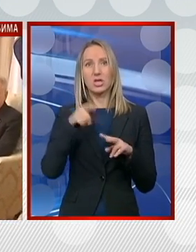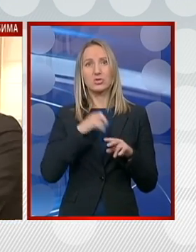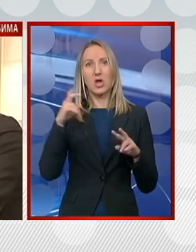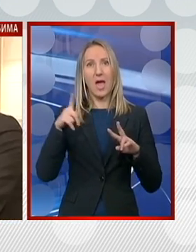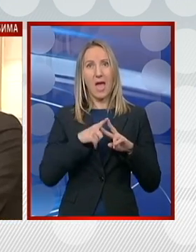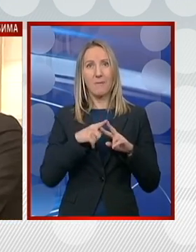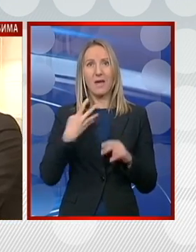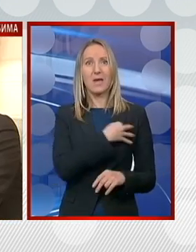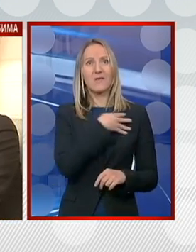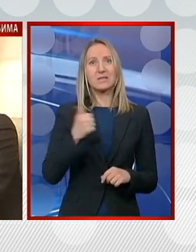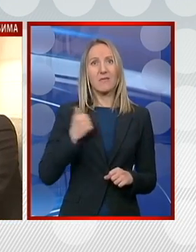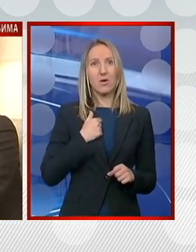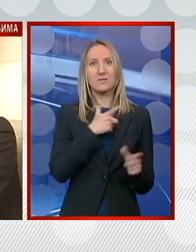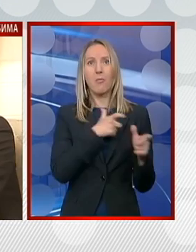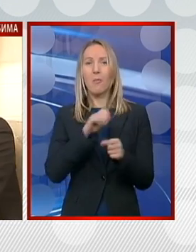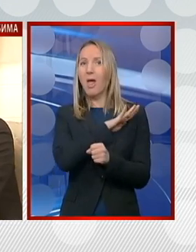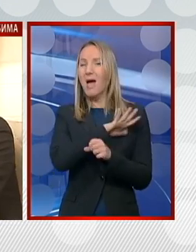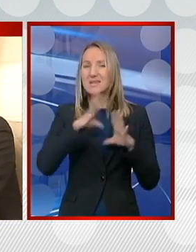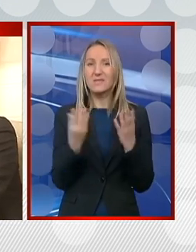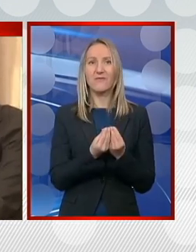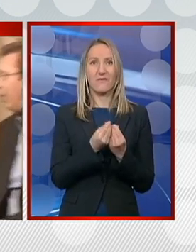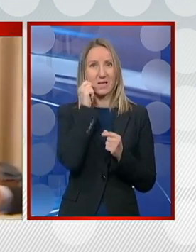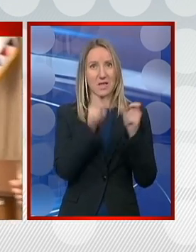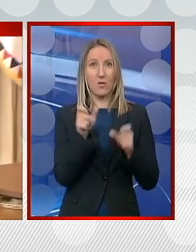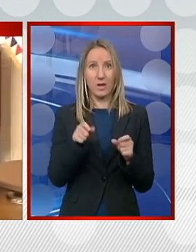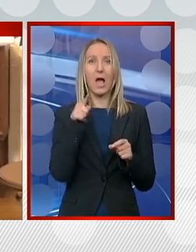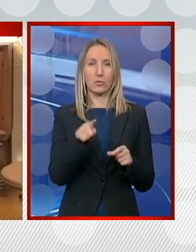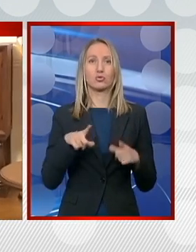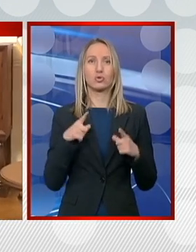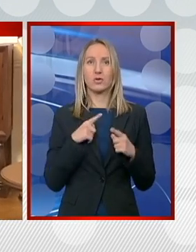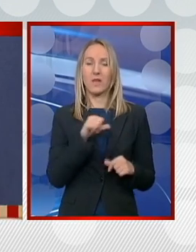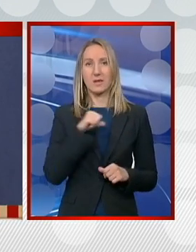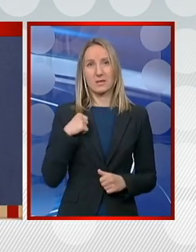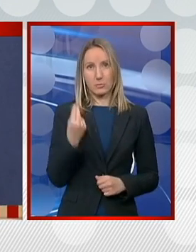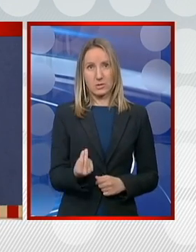pobila sve stanovnike, a tu su živjeli isključivo Srbi.